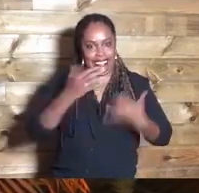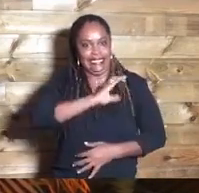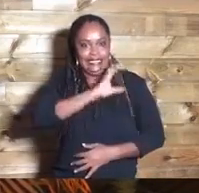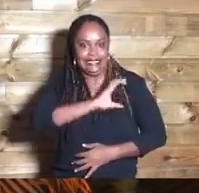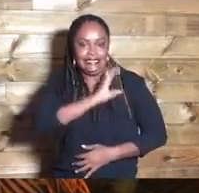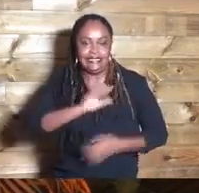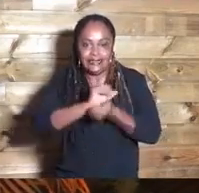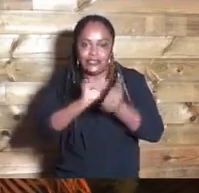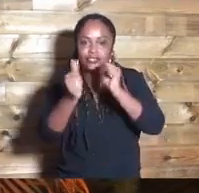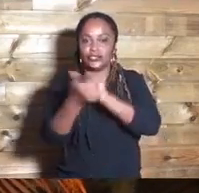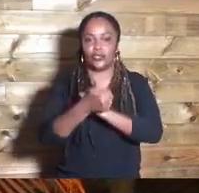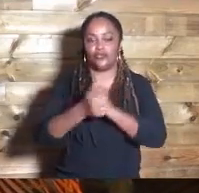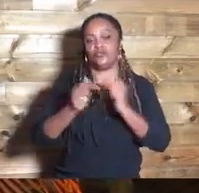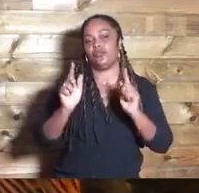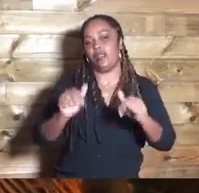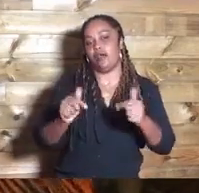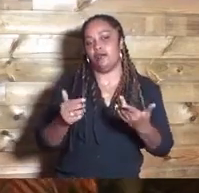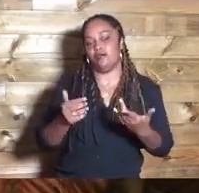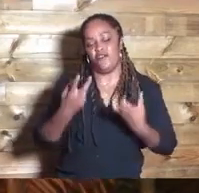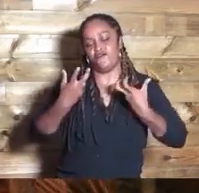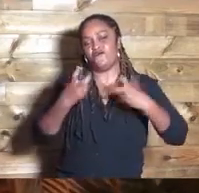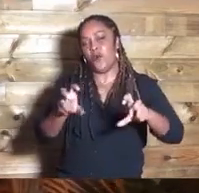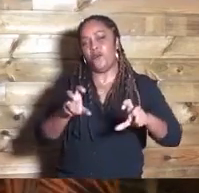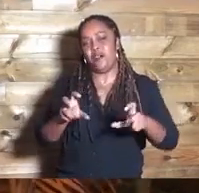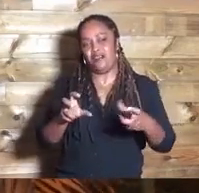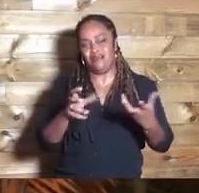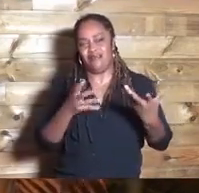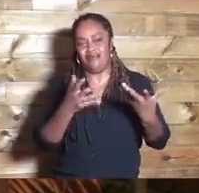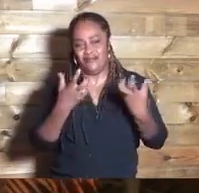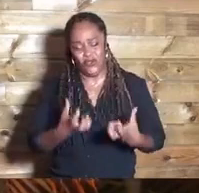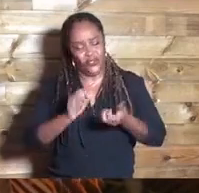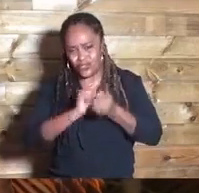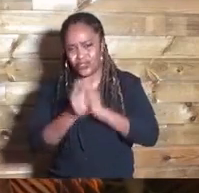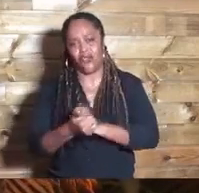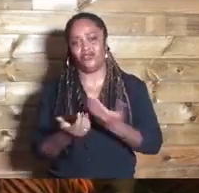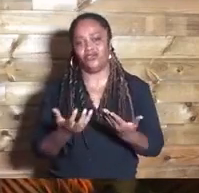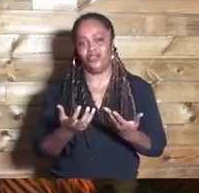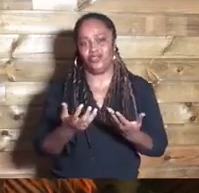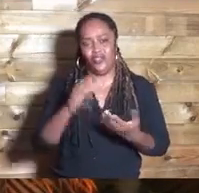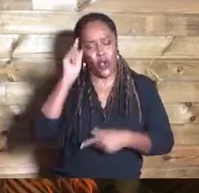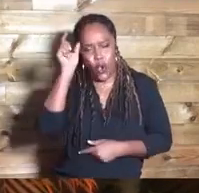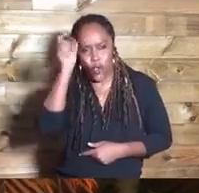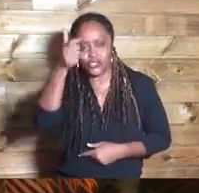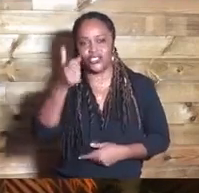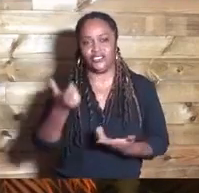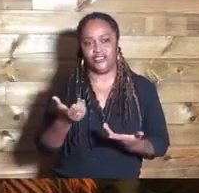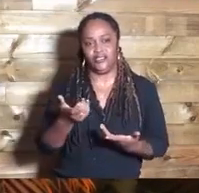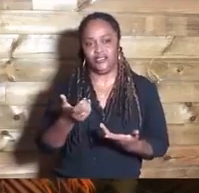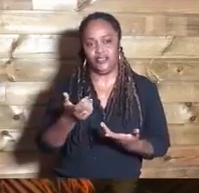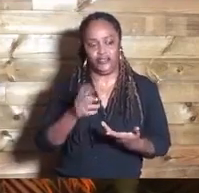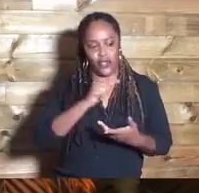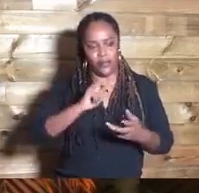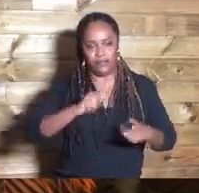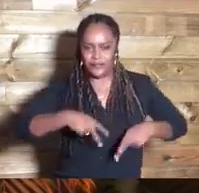toutes là, nous en l'eau, qui n'a pas été rentrer dans ces jeux-là, ça. Qui pour nous, nous envie de faire des bitins qui sont cohérents, qui sont concrets, qui ont changé la vie à